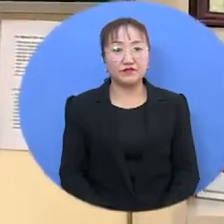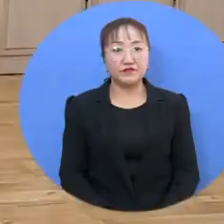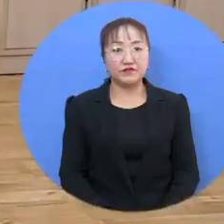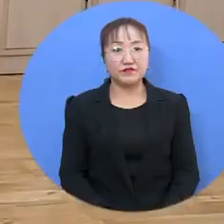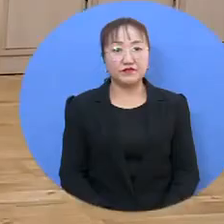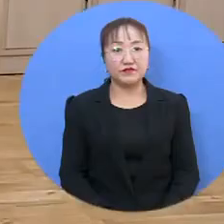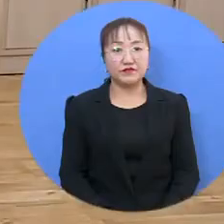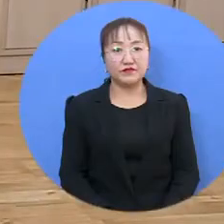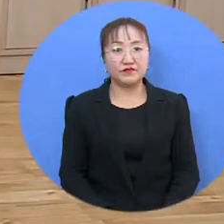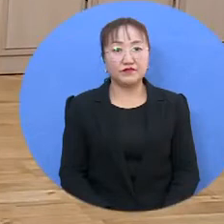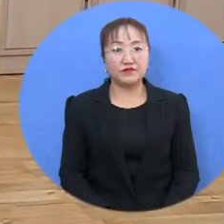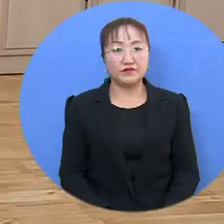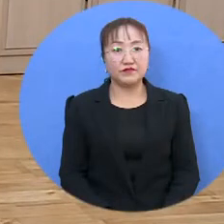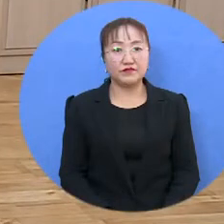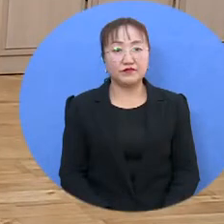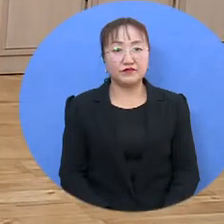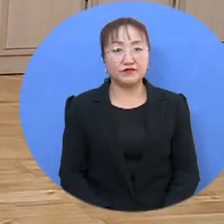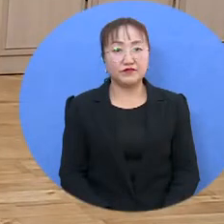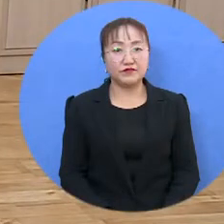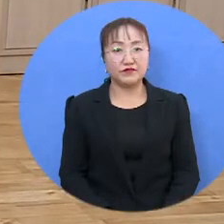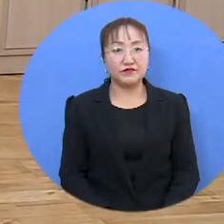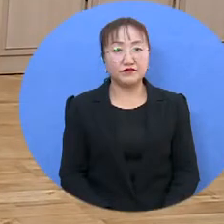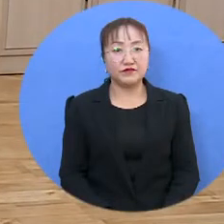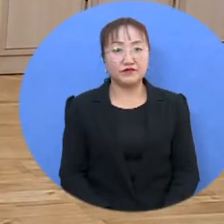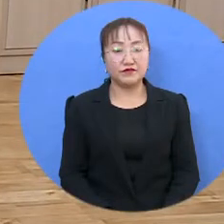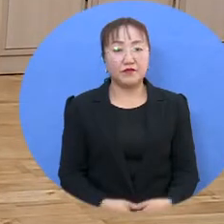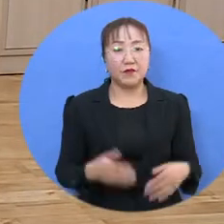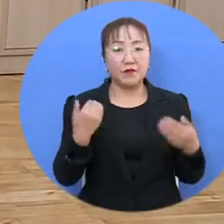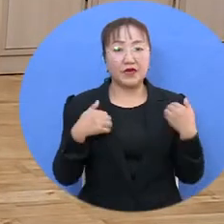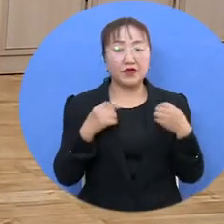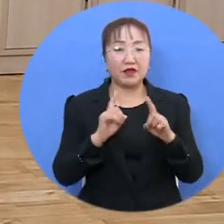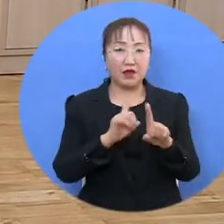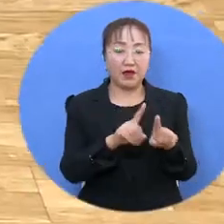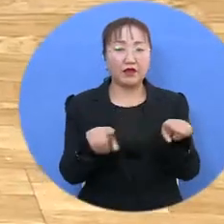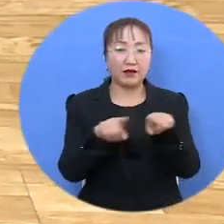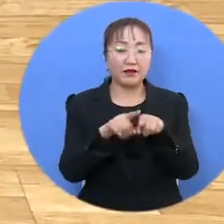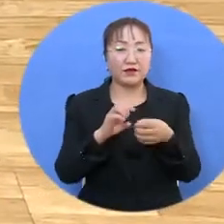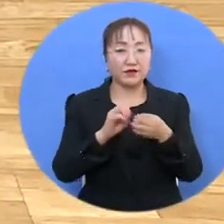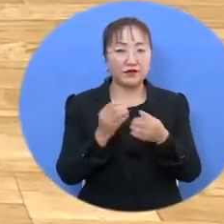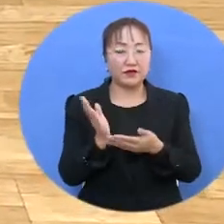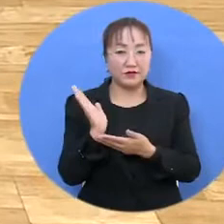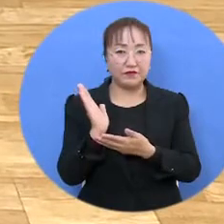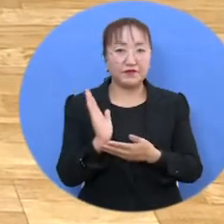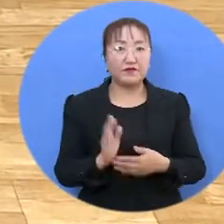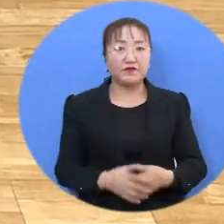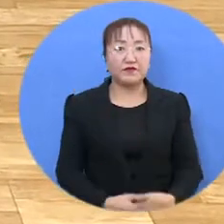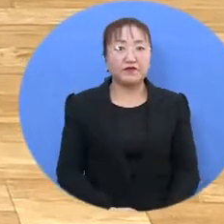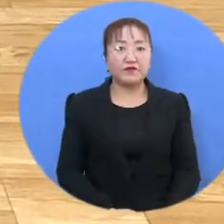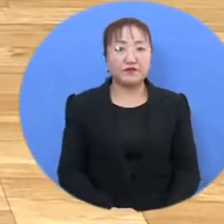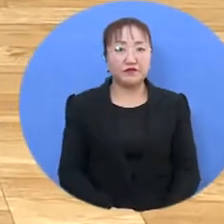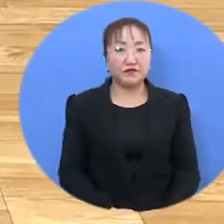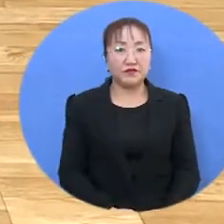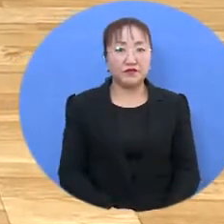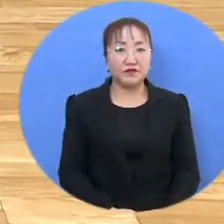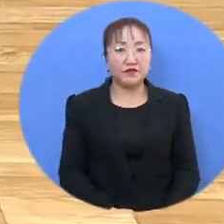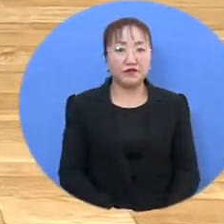уулаа 1 2 3 4 5 6 7 8 хурдан 1